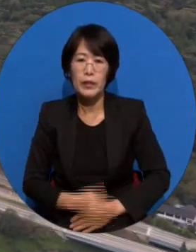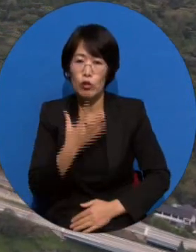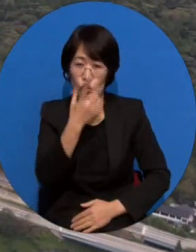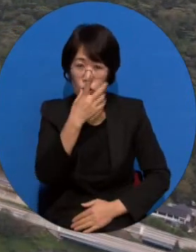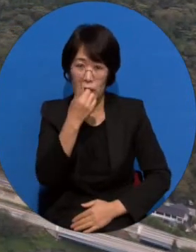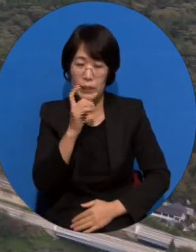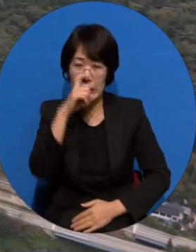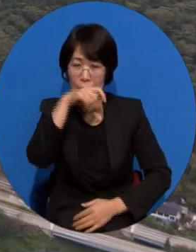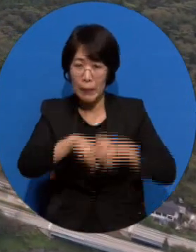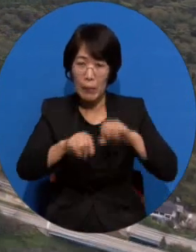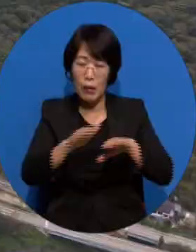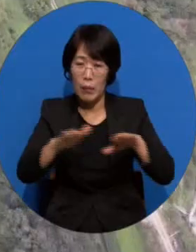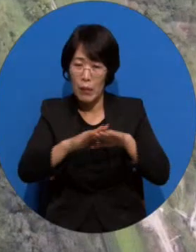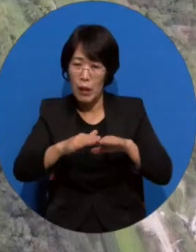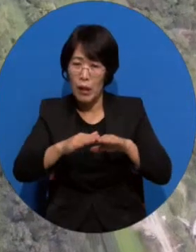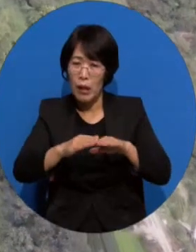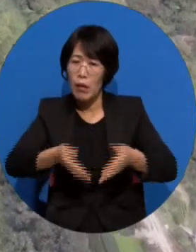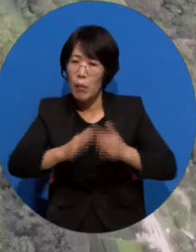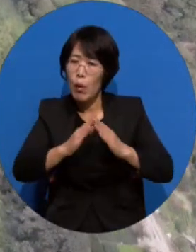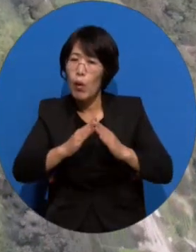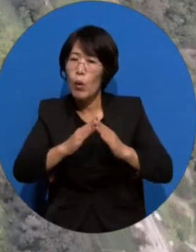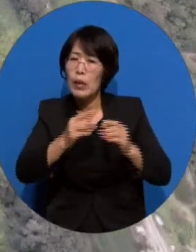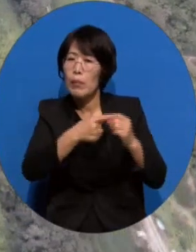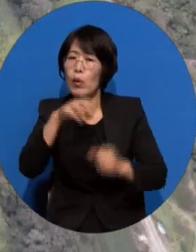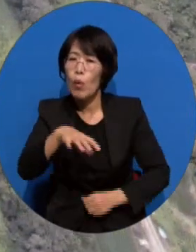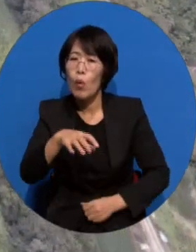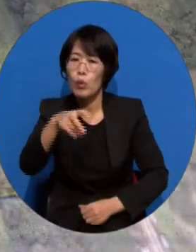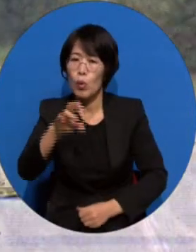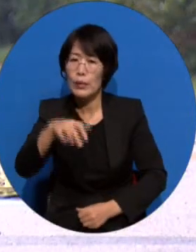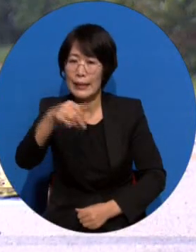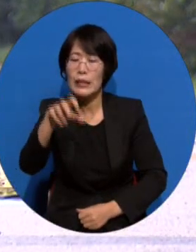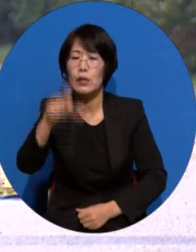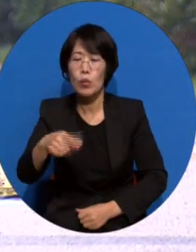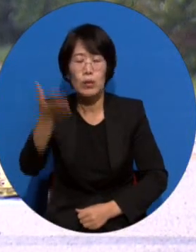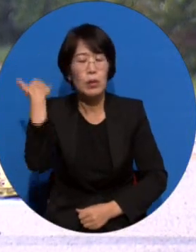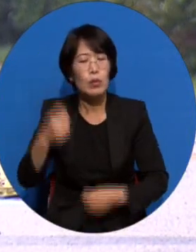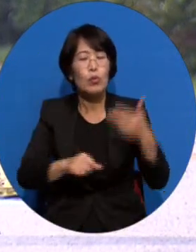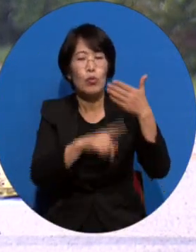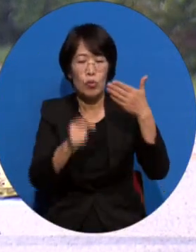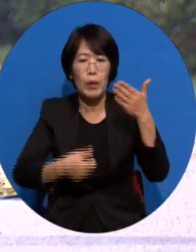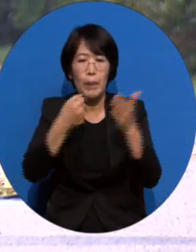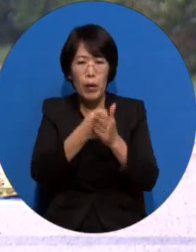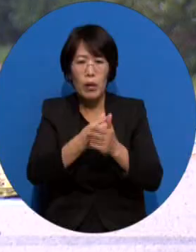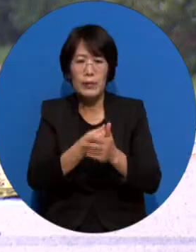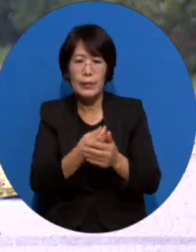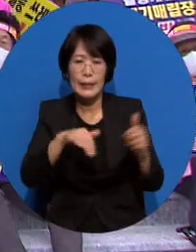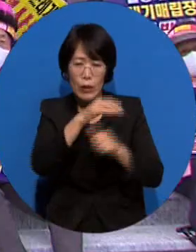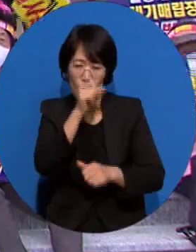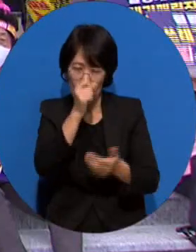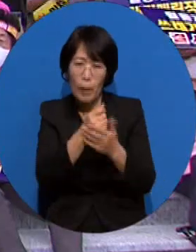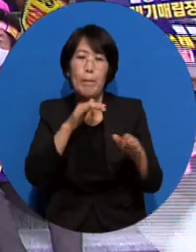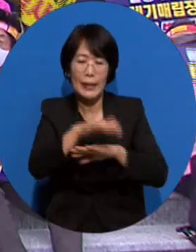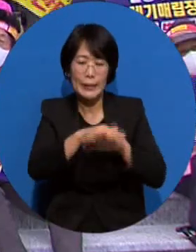순천시의 쓰레기 처리 시설 건립 1순위 후보지로 월등면 송치 지역이 선정된 건 지난 9월. 친환경 방식을